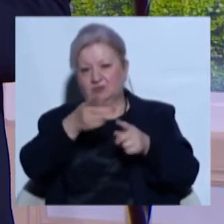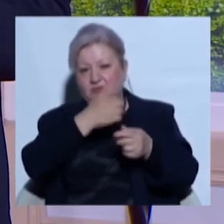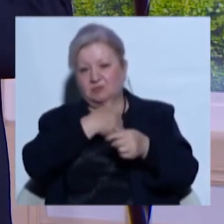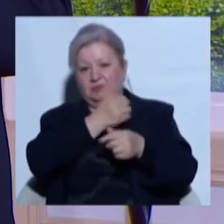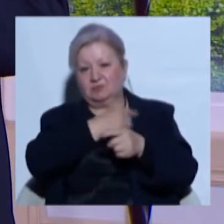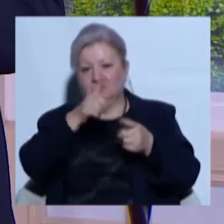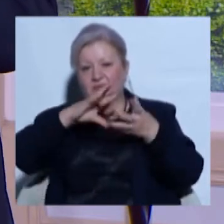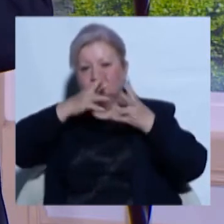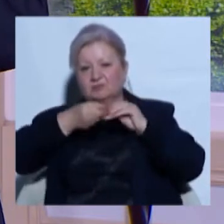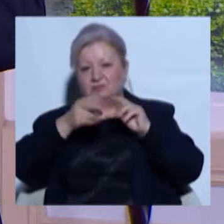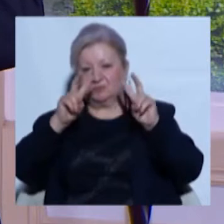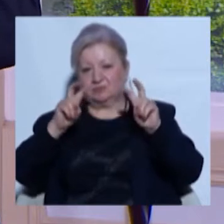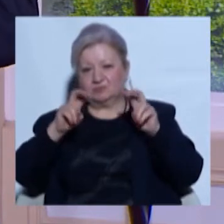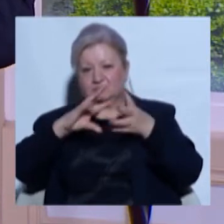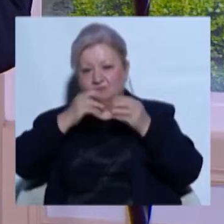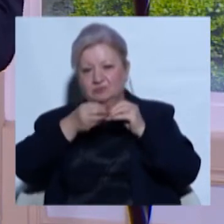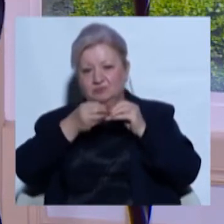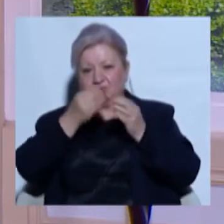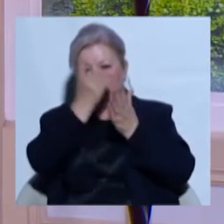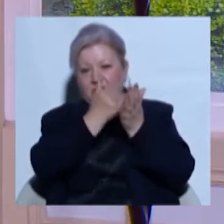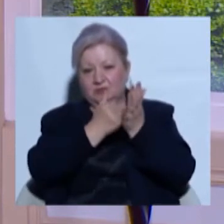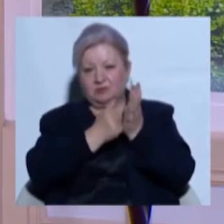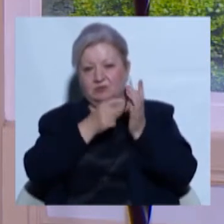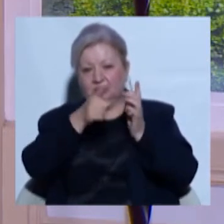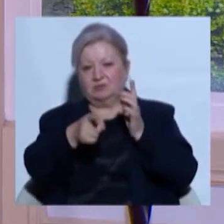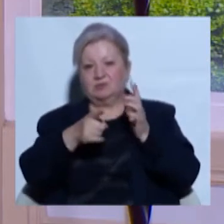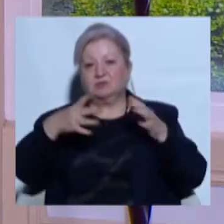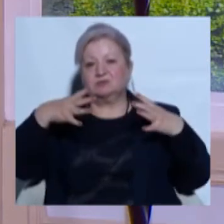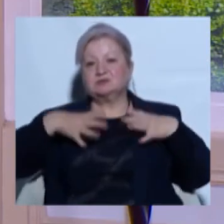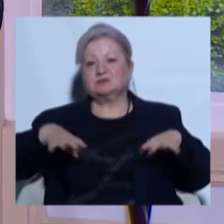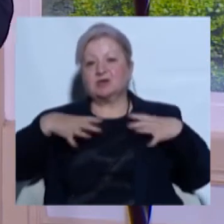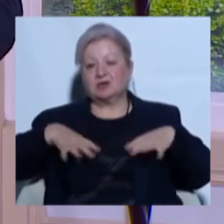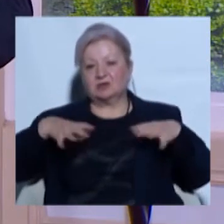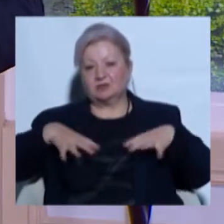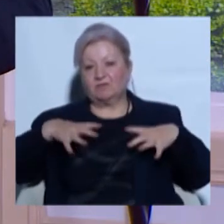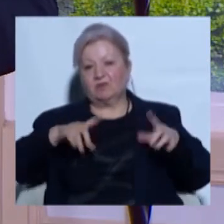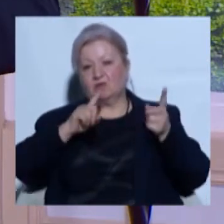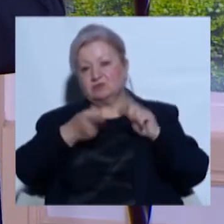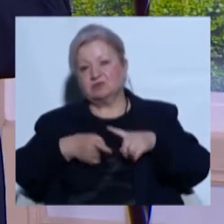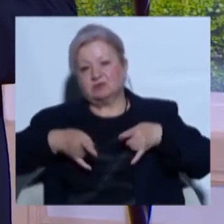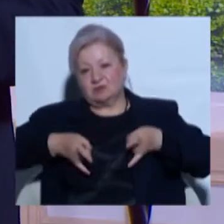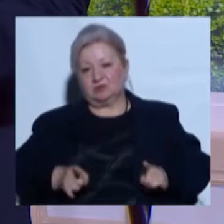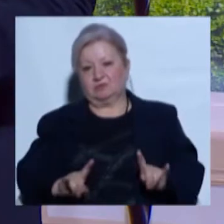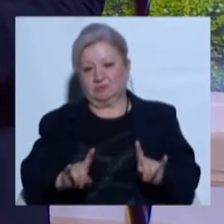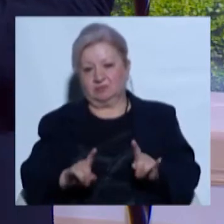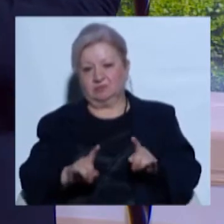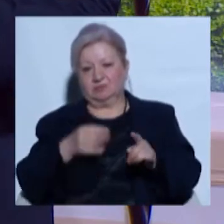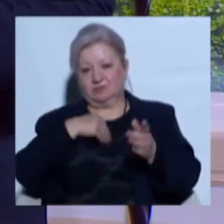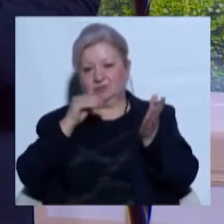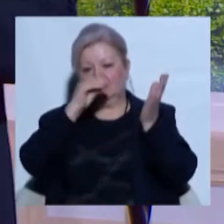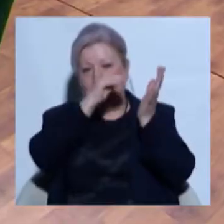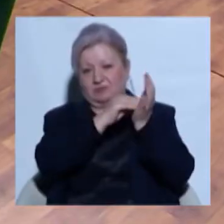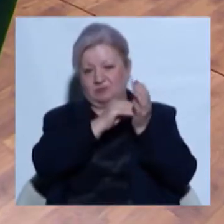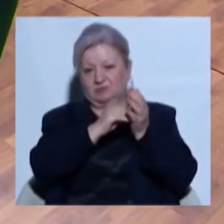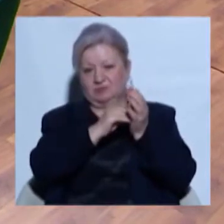გაკვეთილი პერიფრაზით დავიწყოთ: საქართველოსთვის იბადებოდნენ. აი, ასე დავარქვი ამ